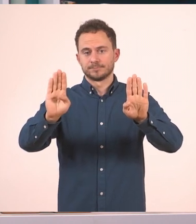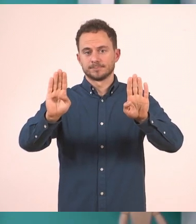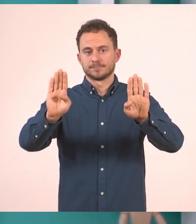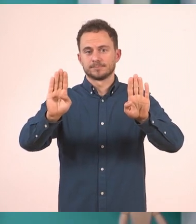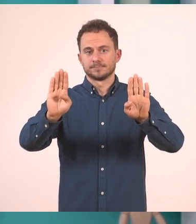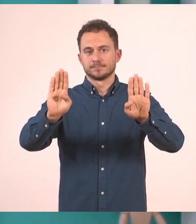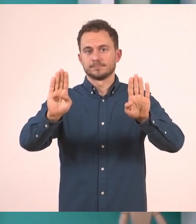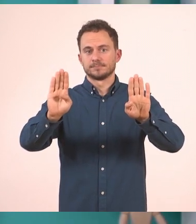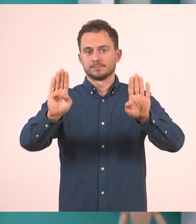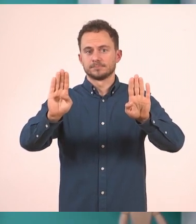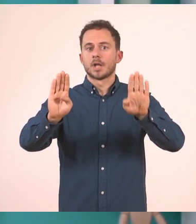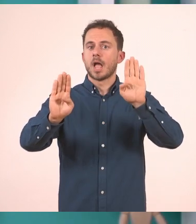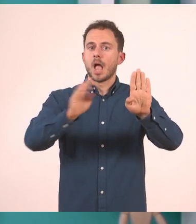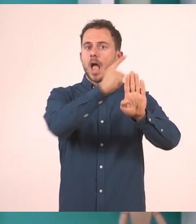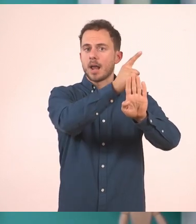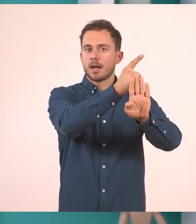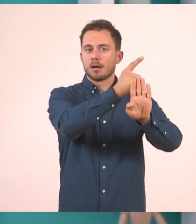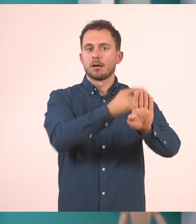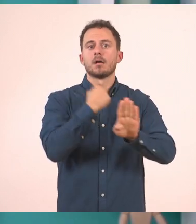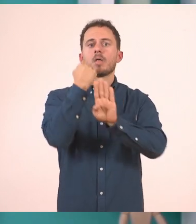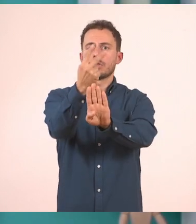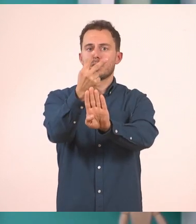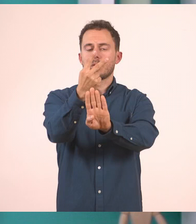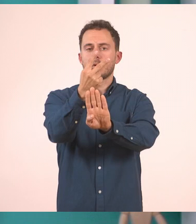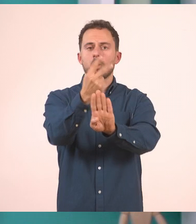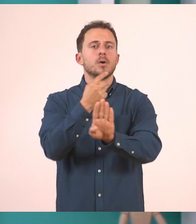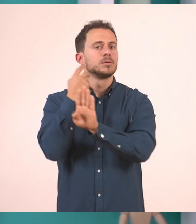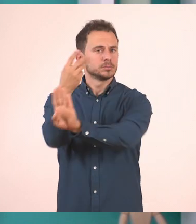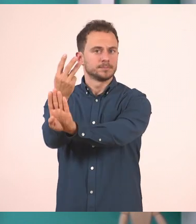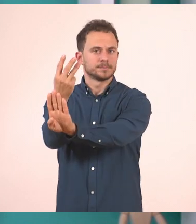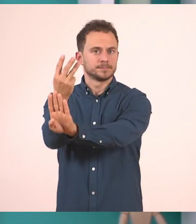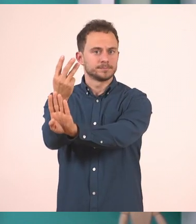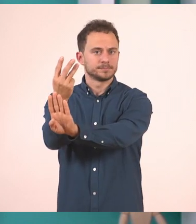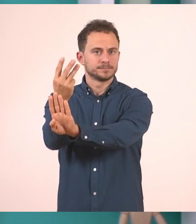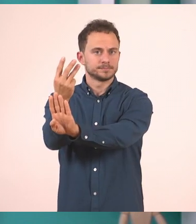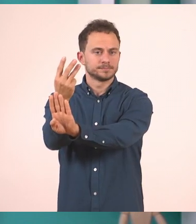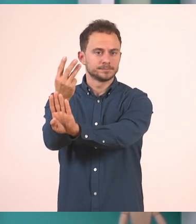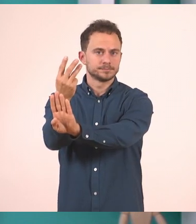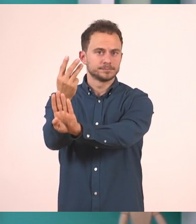Βλέπετε. Ένα κομμάτι, δεύτερο κομμάτι και τρίτο κομμάτι.